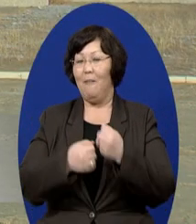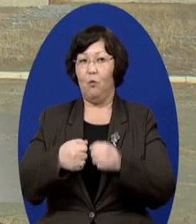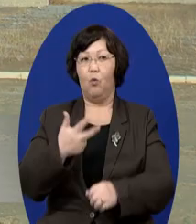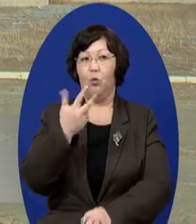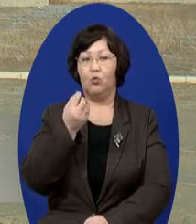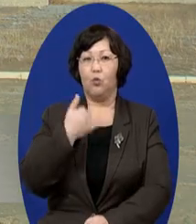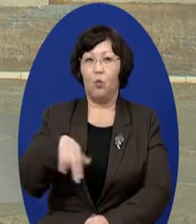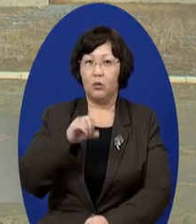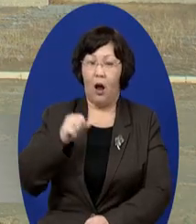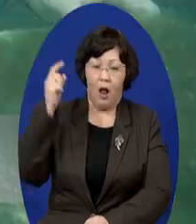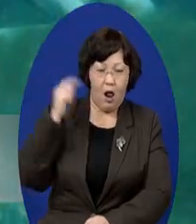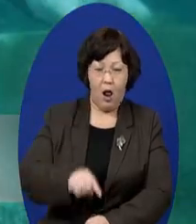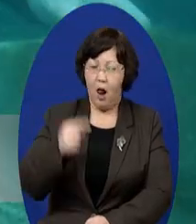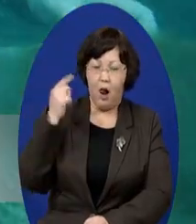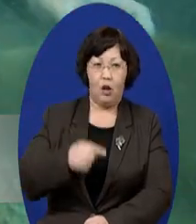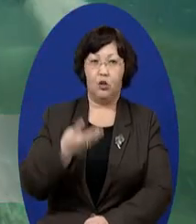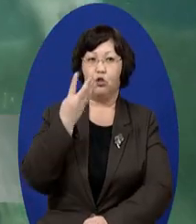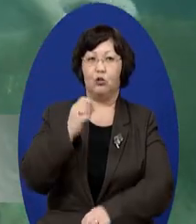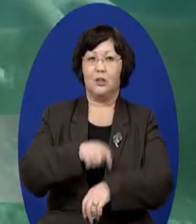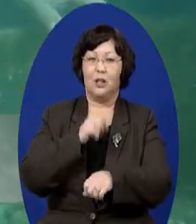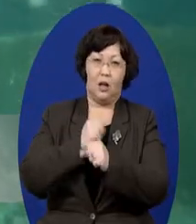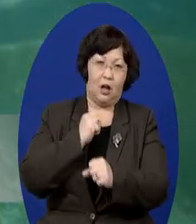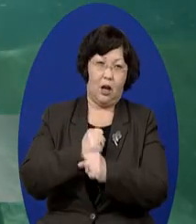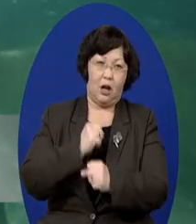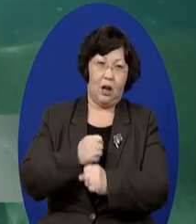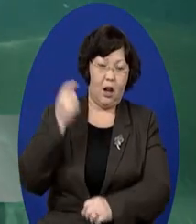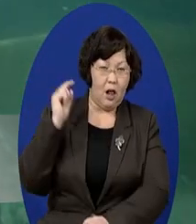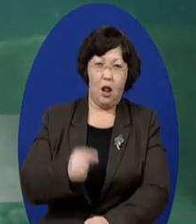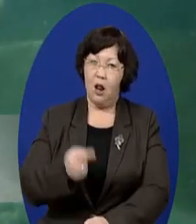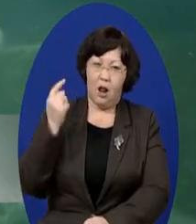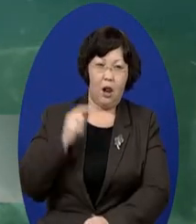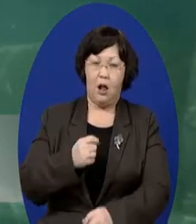гаруй цагийг бол устн дээр бол ажиллаж ажил үргийг бол гүйцэтгэж чадсан.